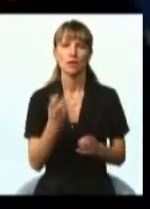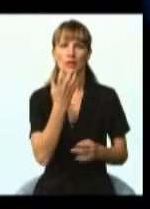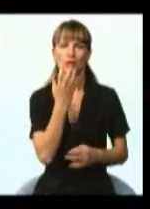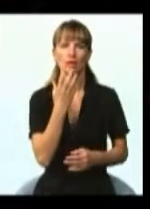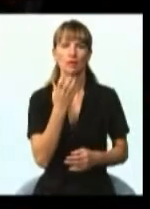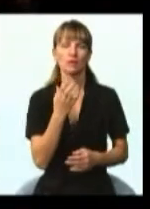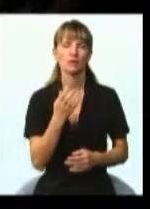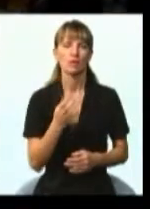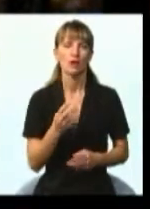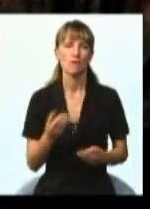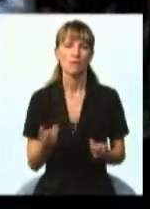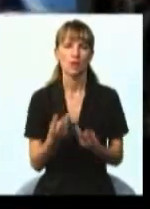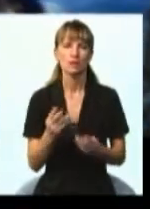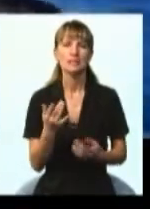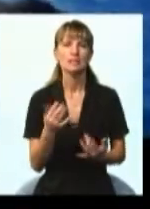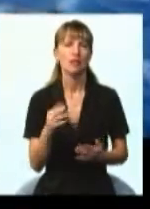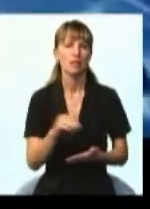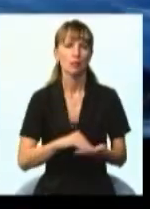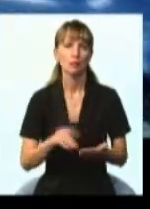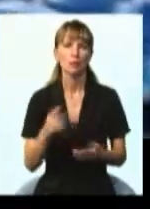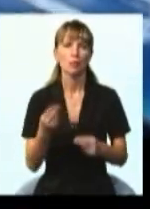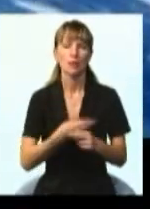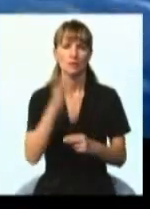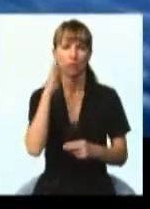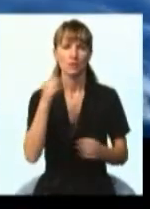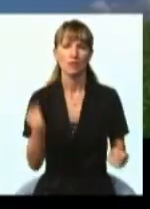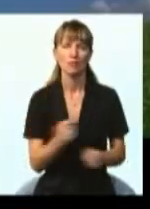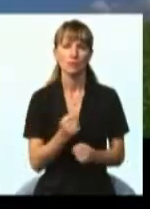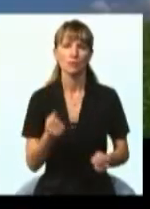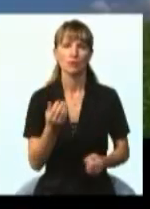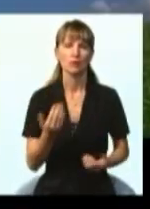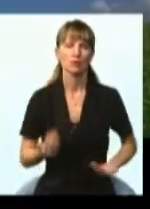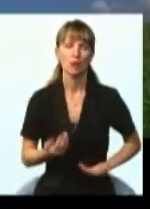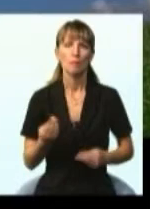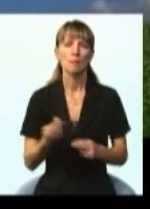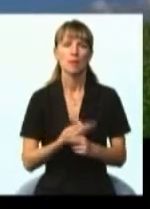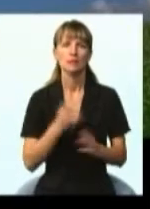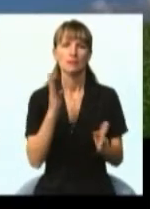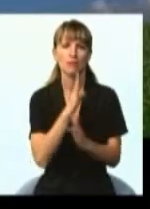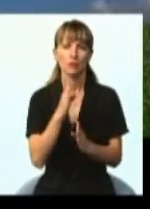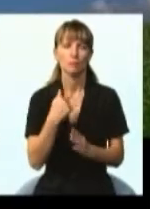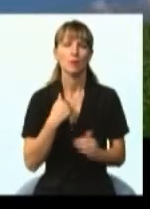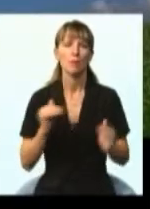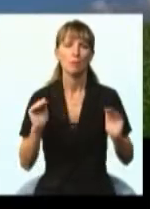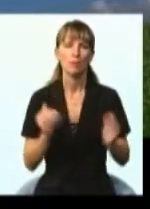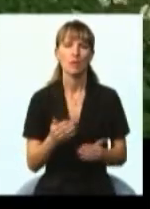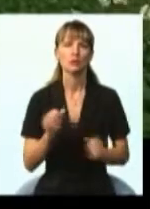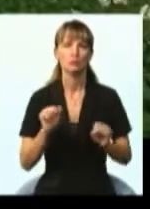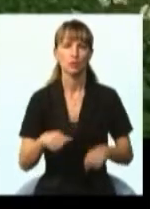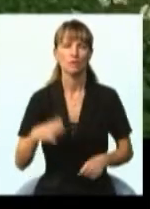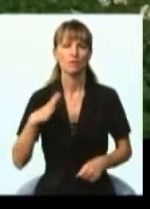завдяки йому. Скільки б не повторювали, що без води неможливе існування, без повітря ми все одно менше можемо